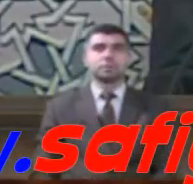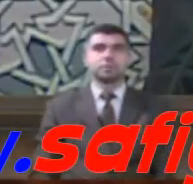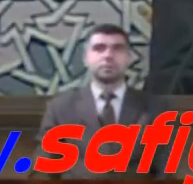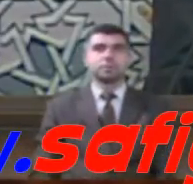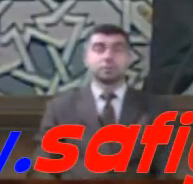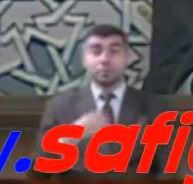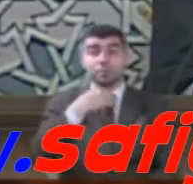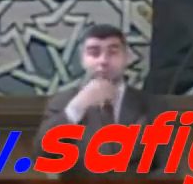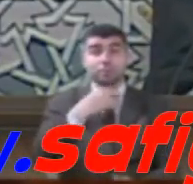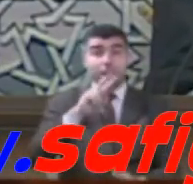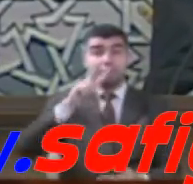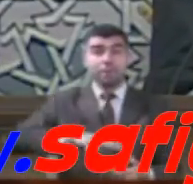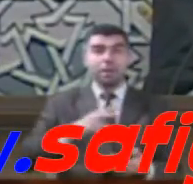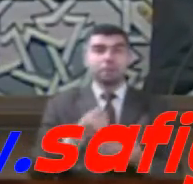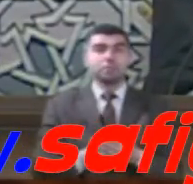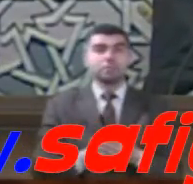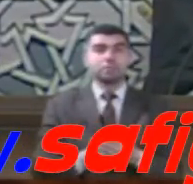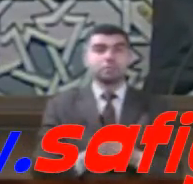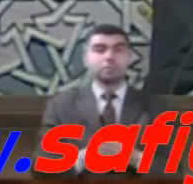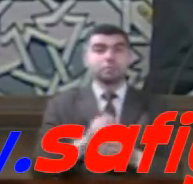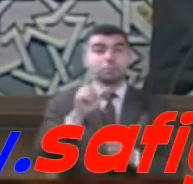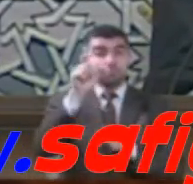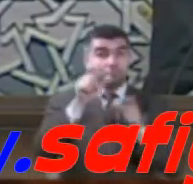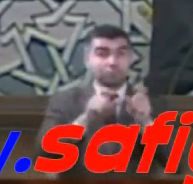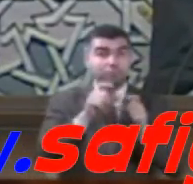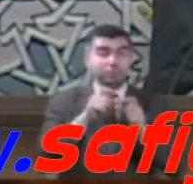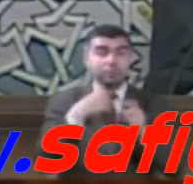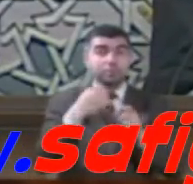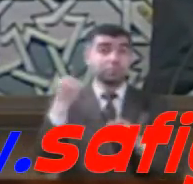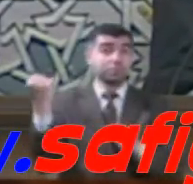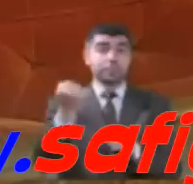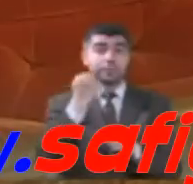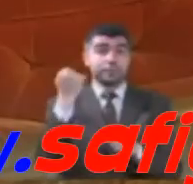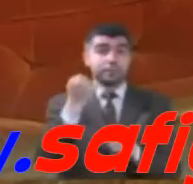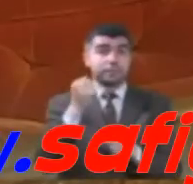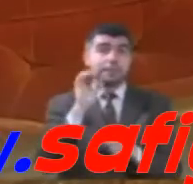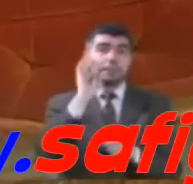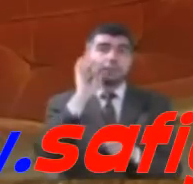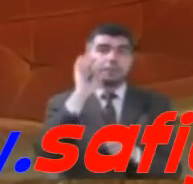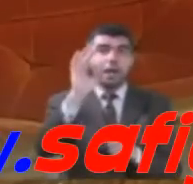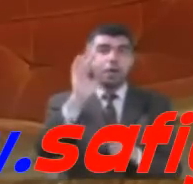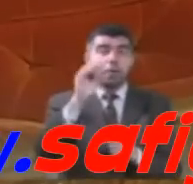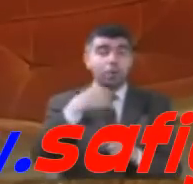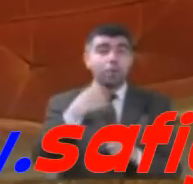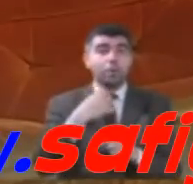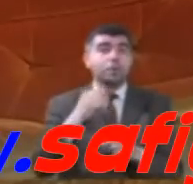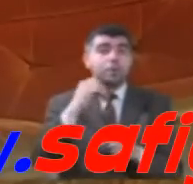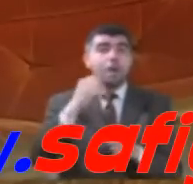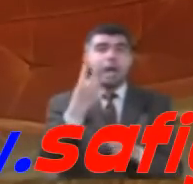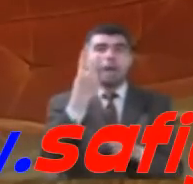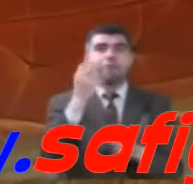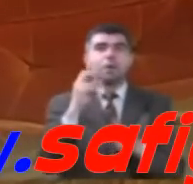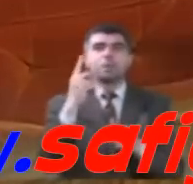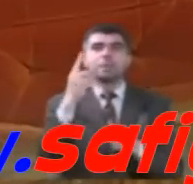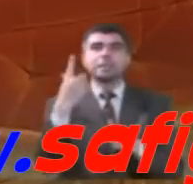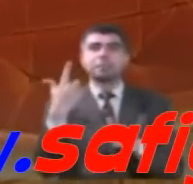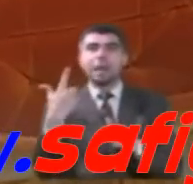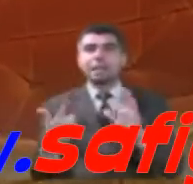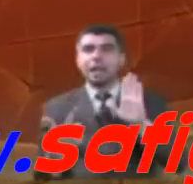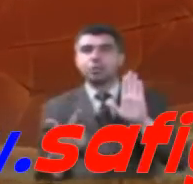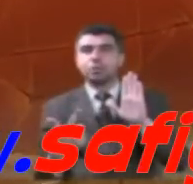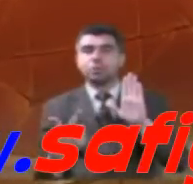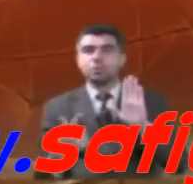السيد النائب المحترم، على حال هذا تقديركم، لكن احنا التزمنا باش نهاية 2017 يكون الميناء